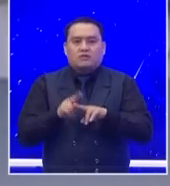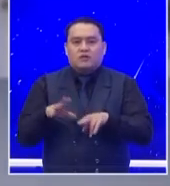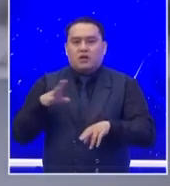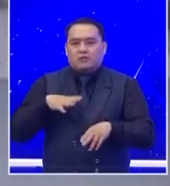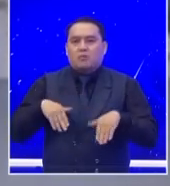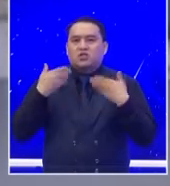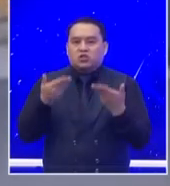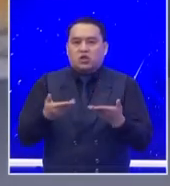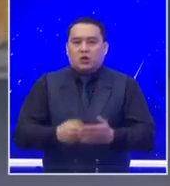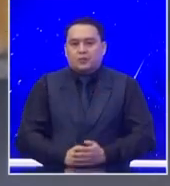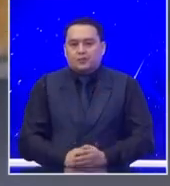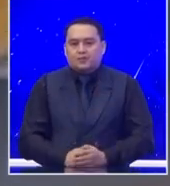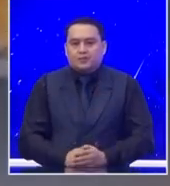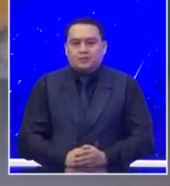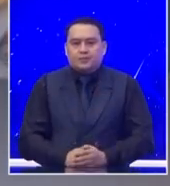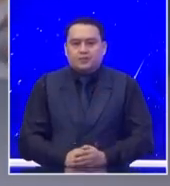повреждений.